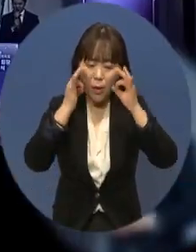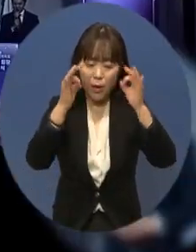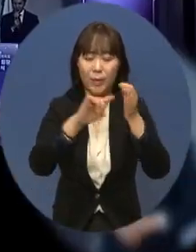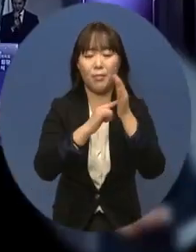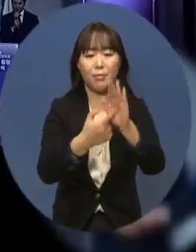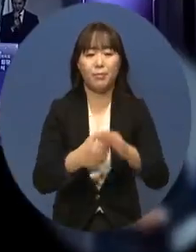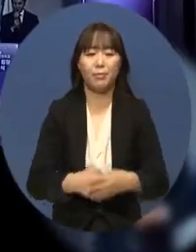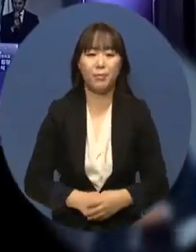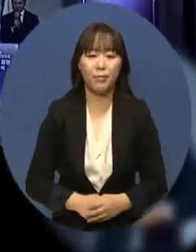밝혔습니다